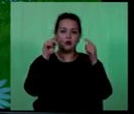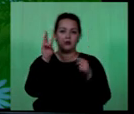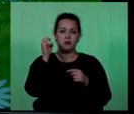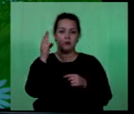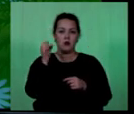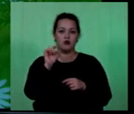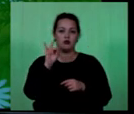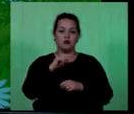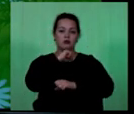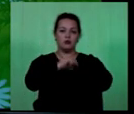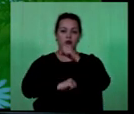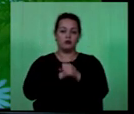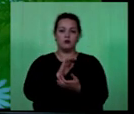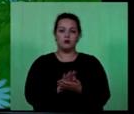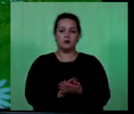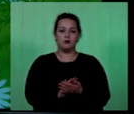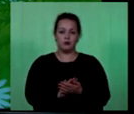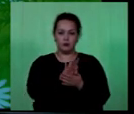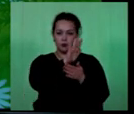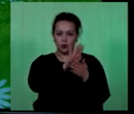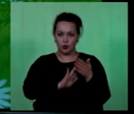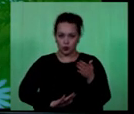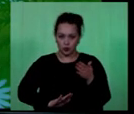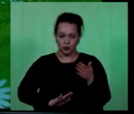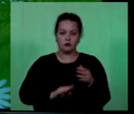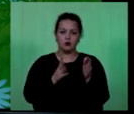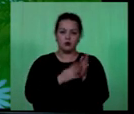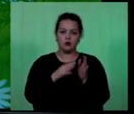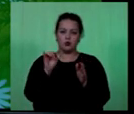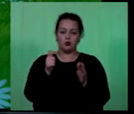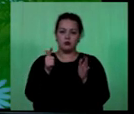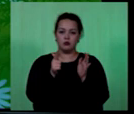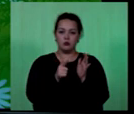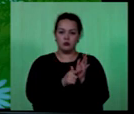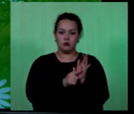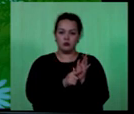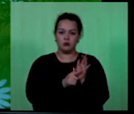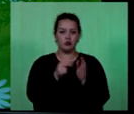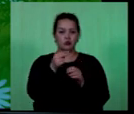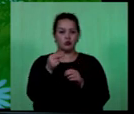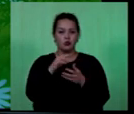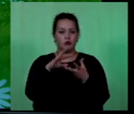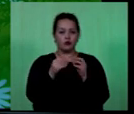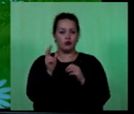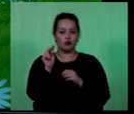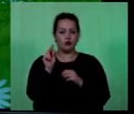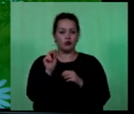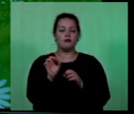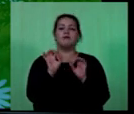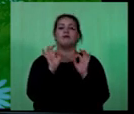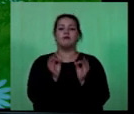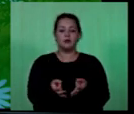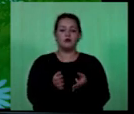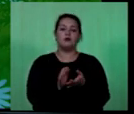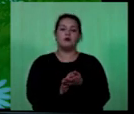и медведь продолжаем 9-ю 7 чему равно произведение чисел совершенно